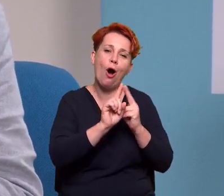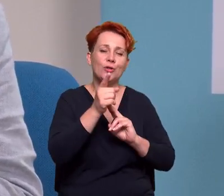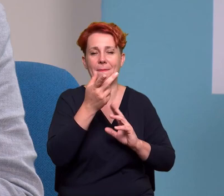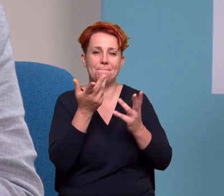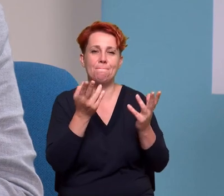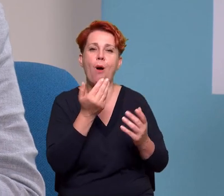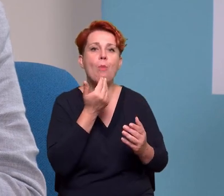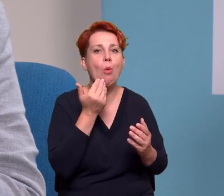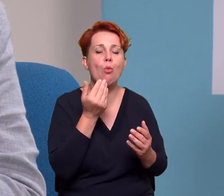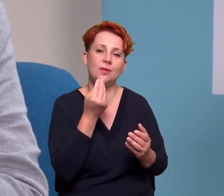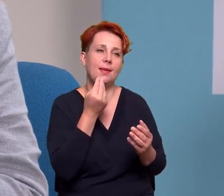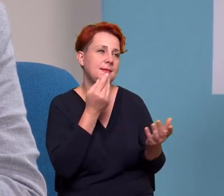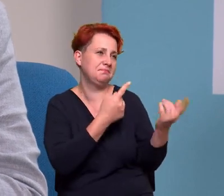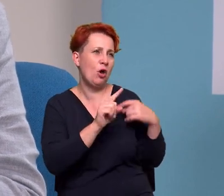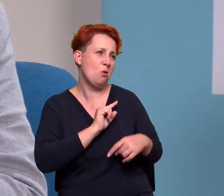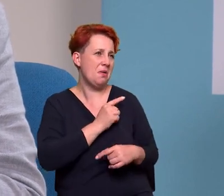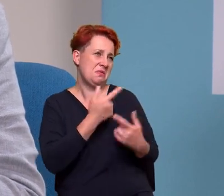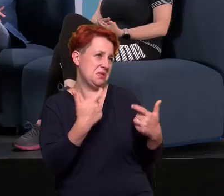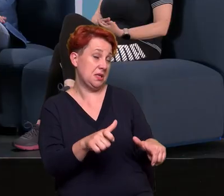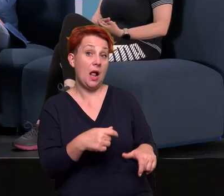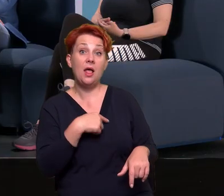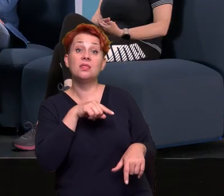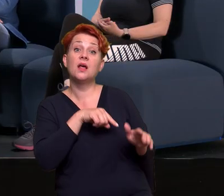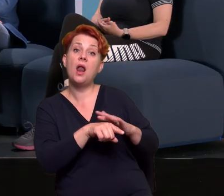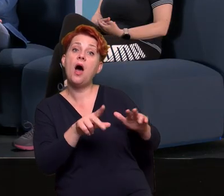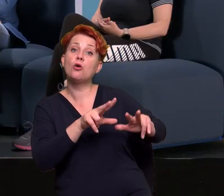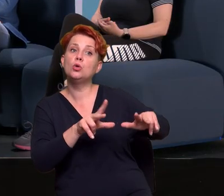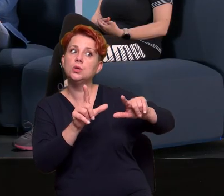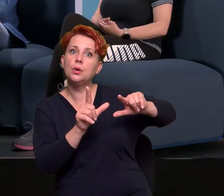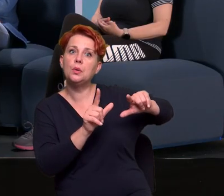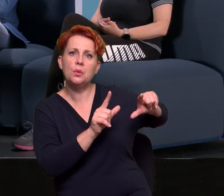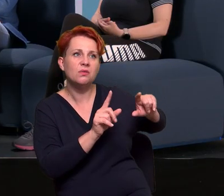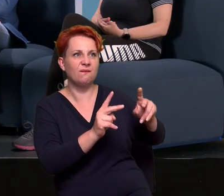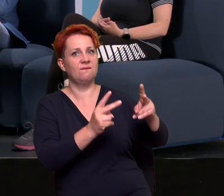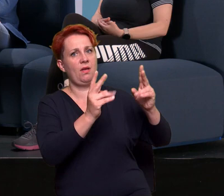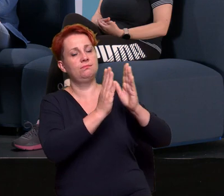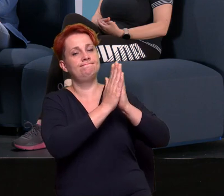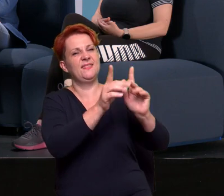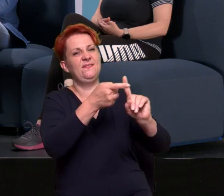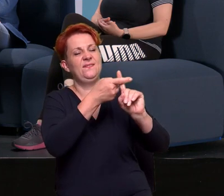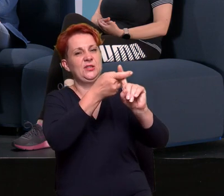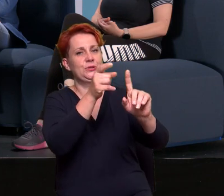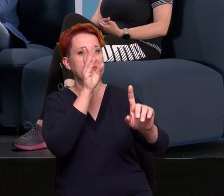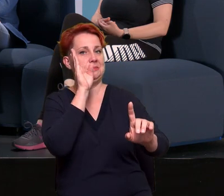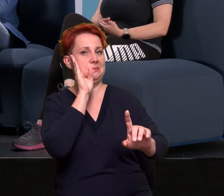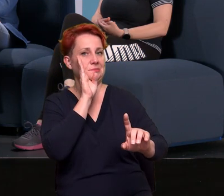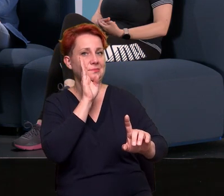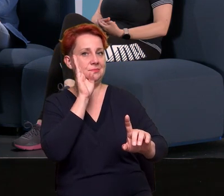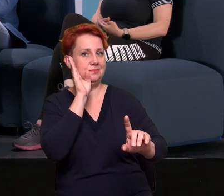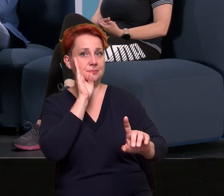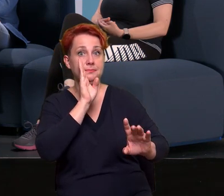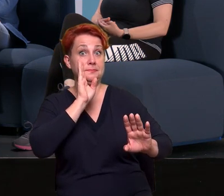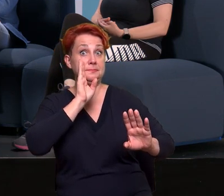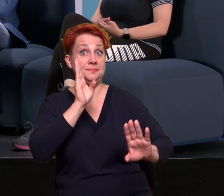w tym obrazie, ale dla nich było ważne, żeby ten obraz w mieszkaniu został i żeby na tej